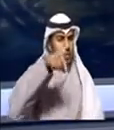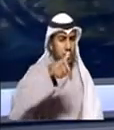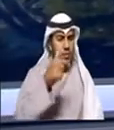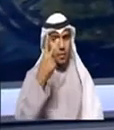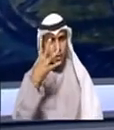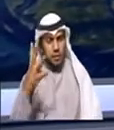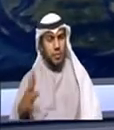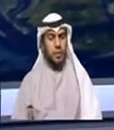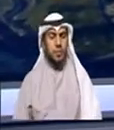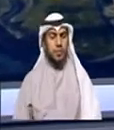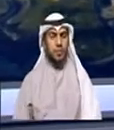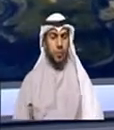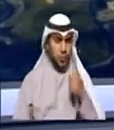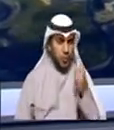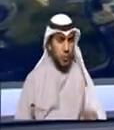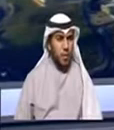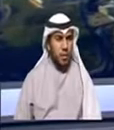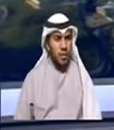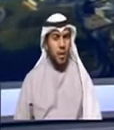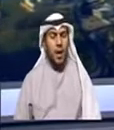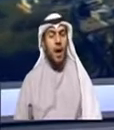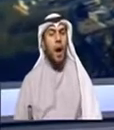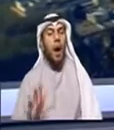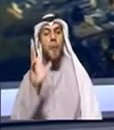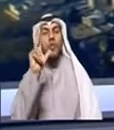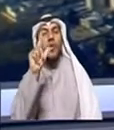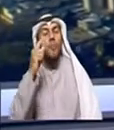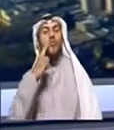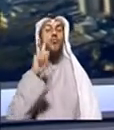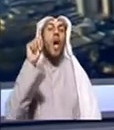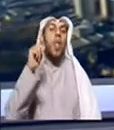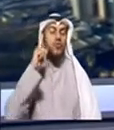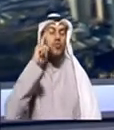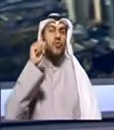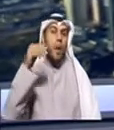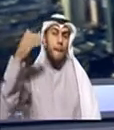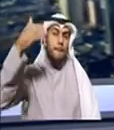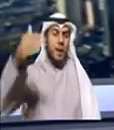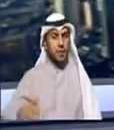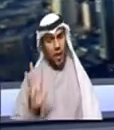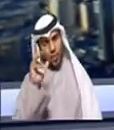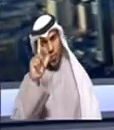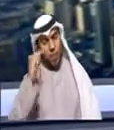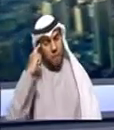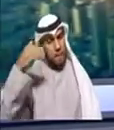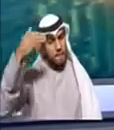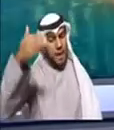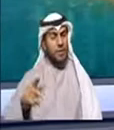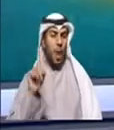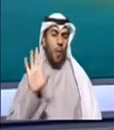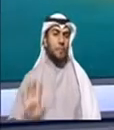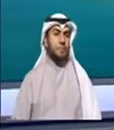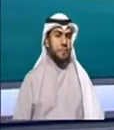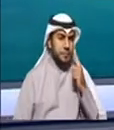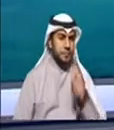من الطقس المتوقع بدنا الله خلال الايام الخمسه القادمه الذي احرق تكون خفيفه في سرعه شو بدنا الله ان تكون متقلبه الاتجاه من